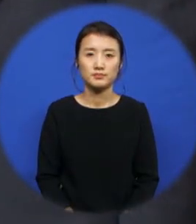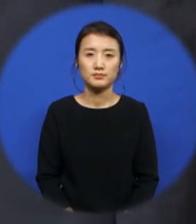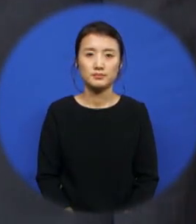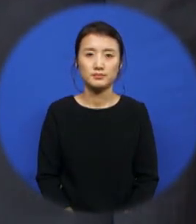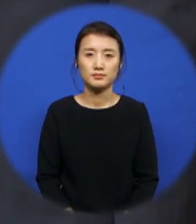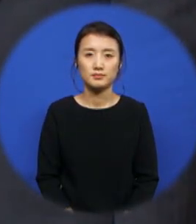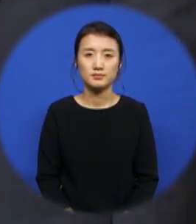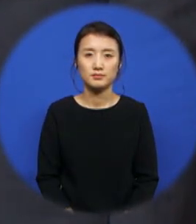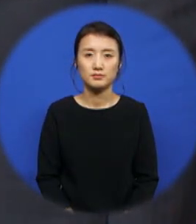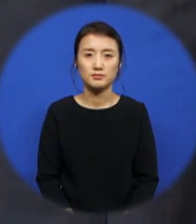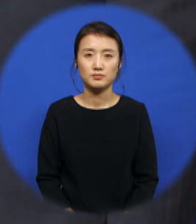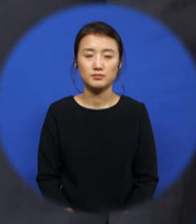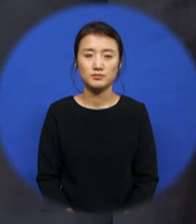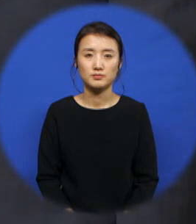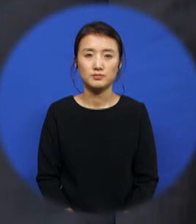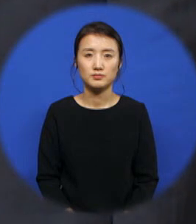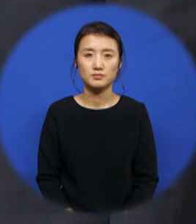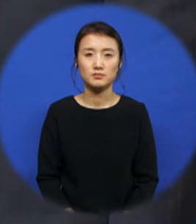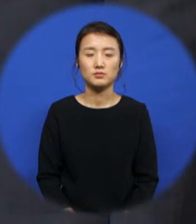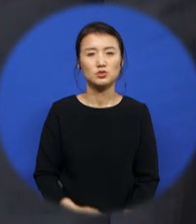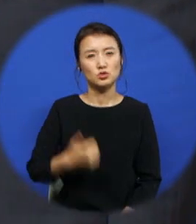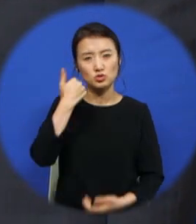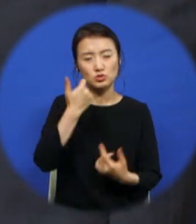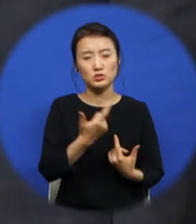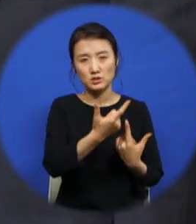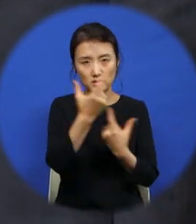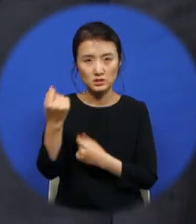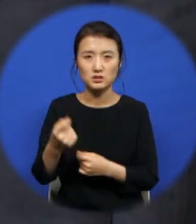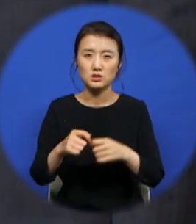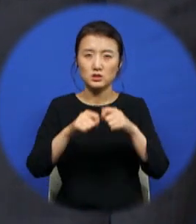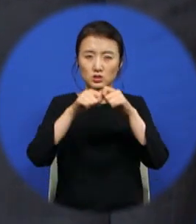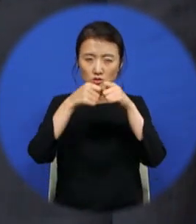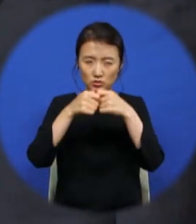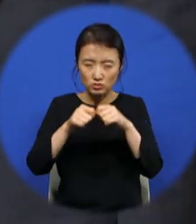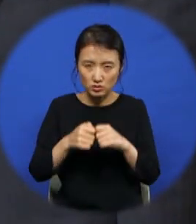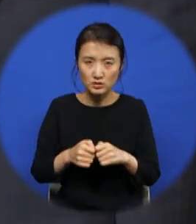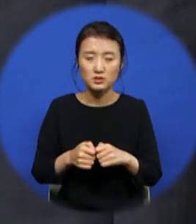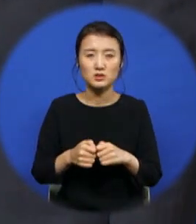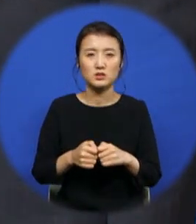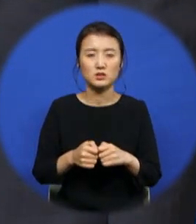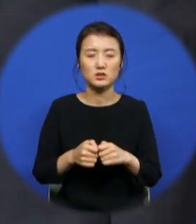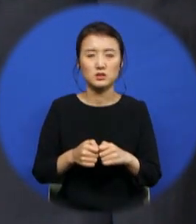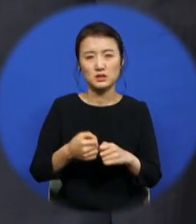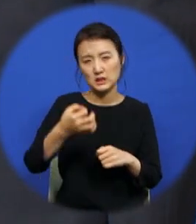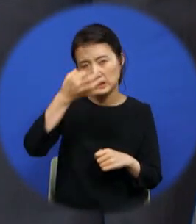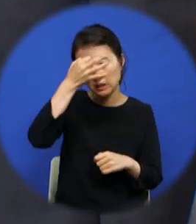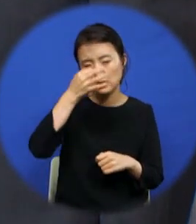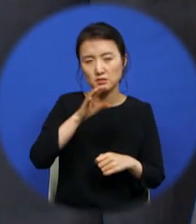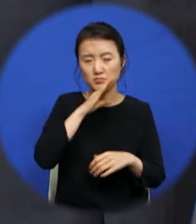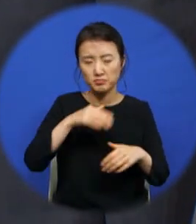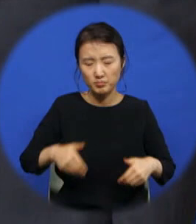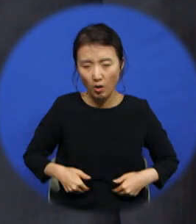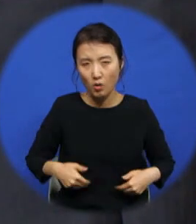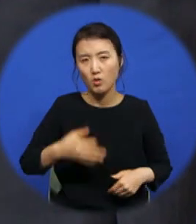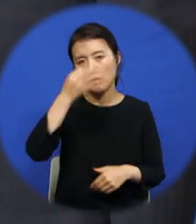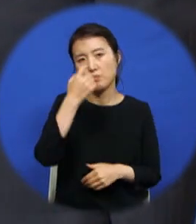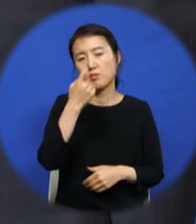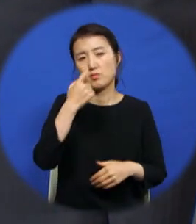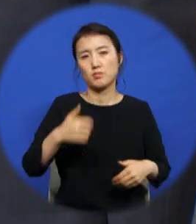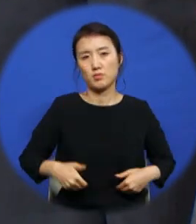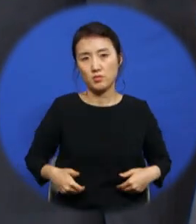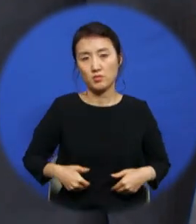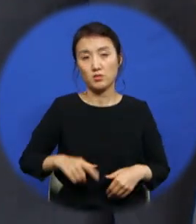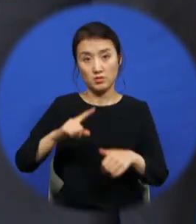누구든 구체적이고 실용적인 기술이나 기능을 배워야 한다 그런 사람은 하나님이 생계를